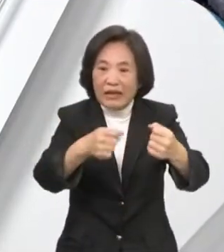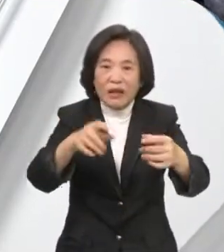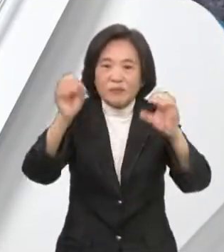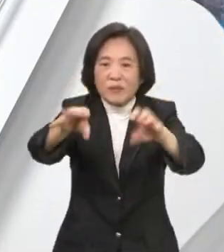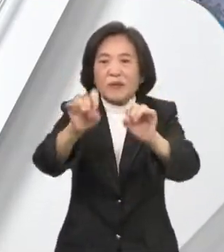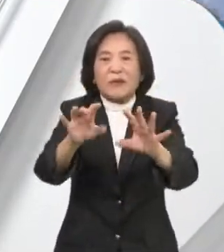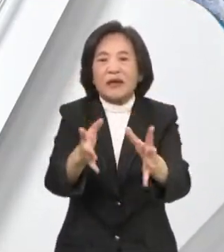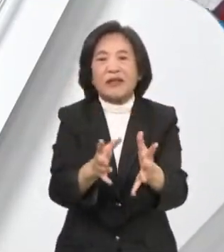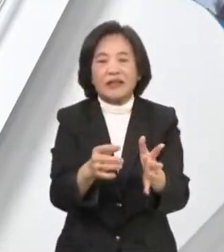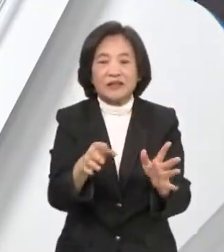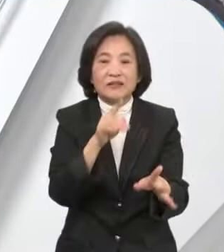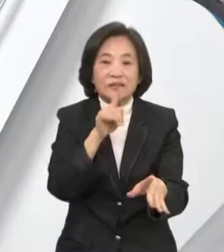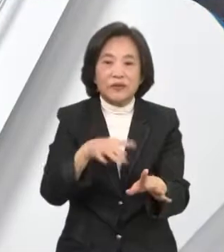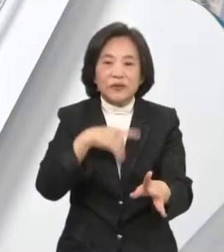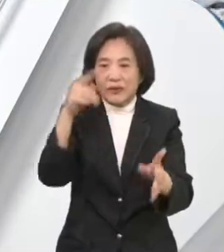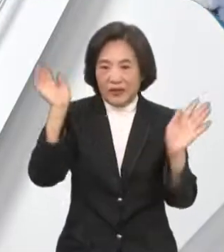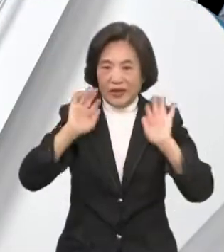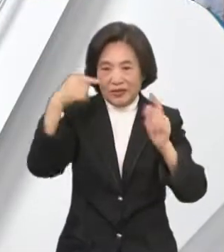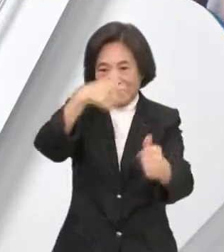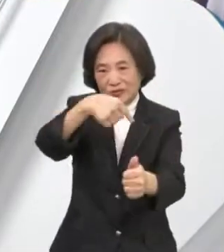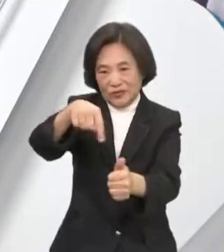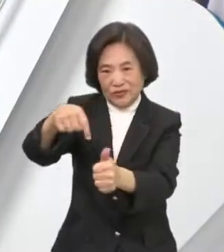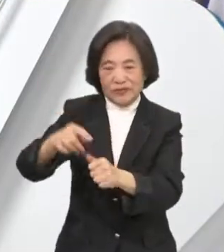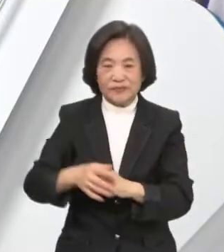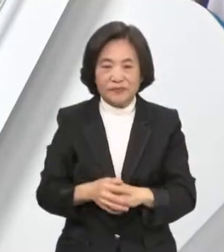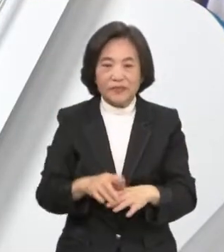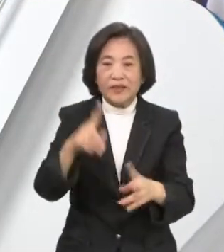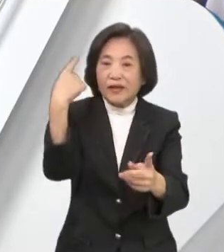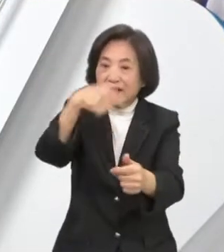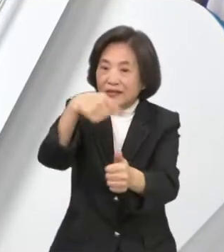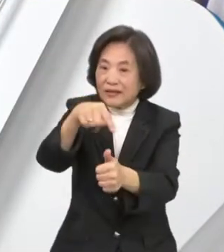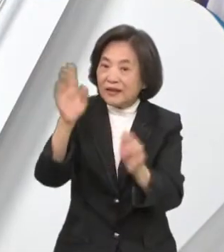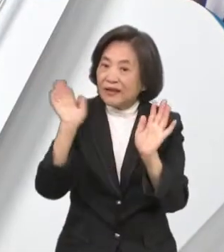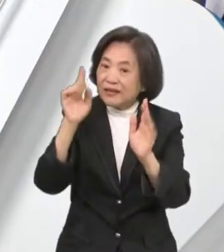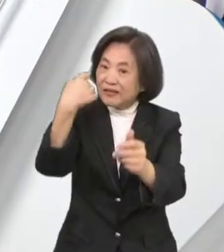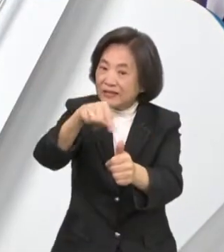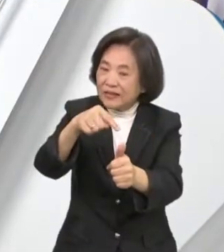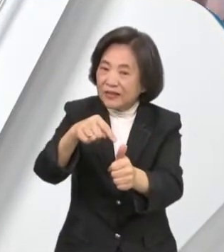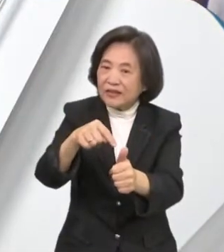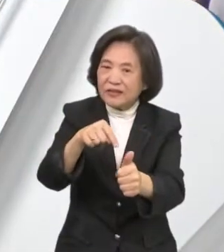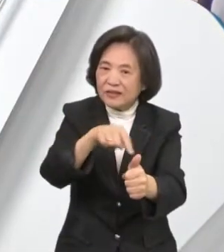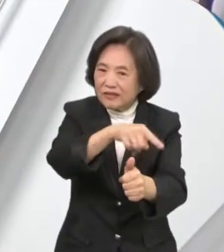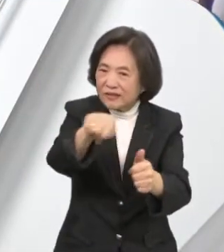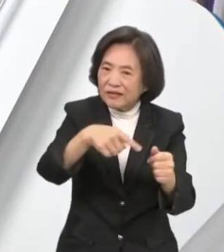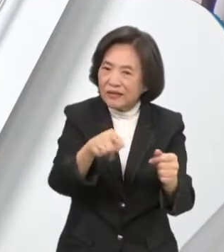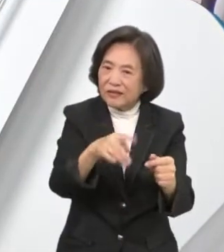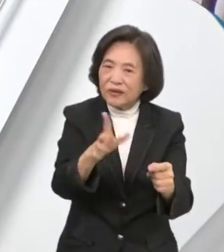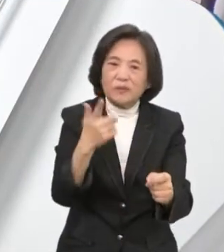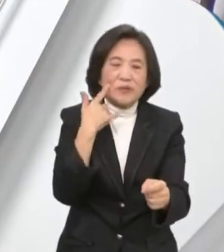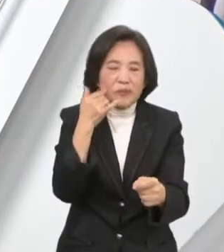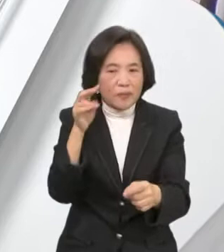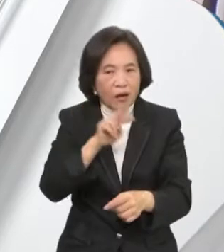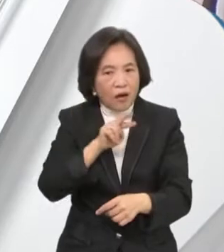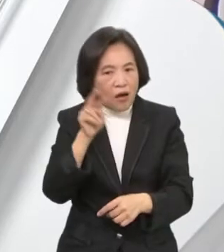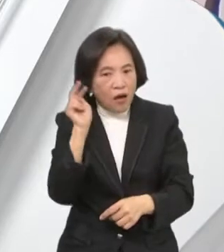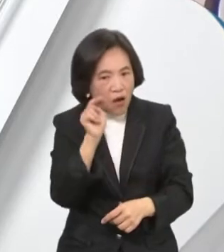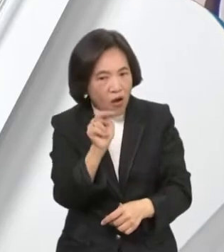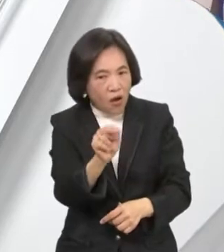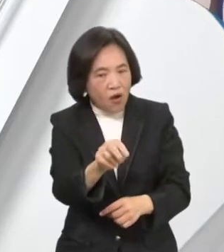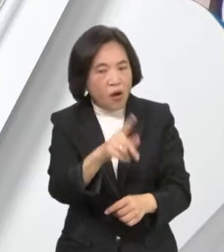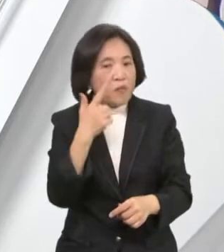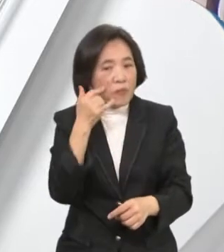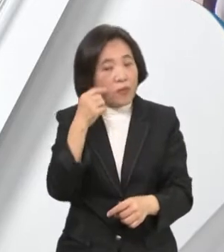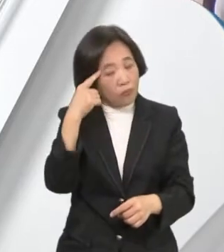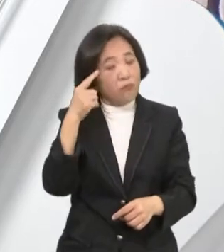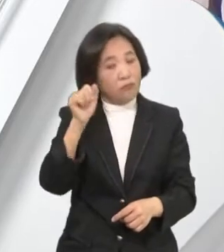说把这个先教育起来。那当然教育的时候，我们会有一些家长，他们也会看到。那家长也很